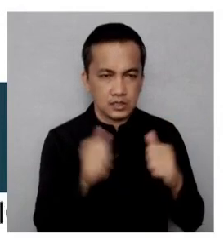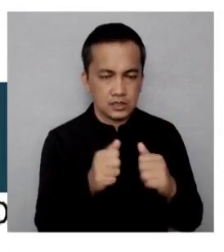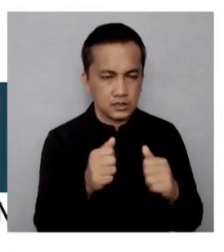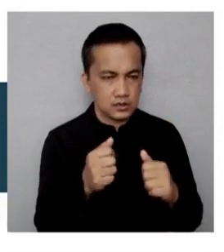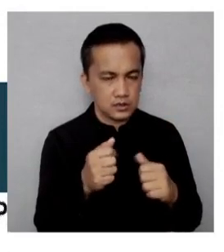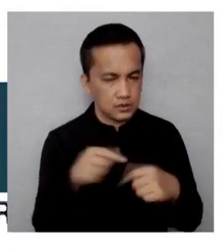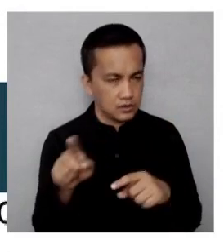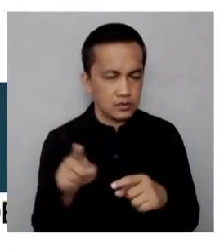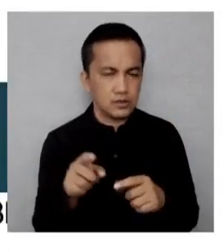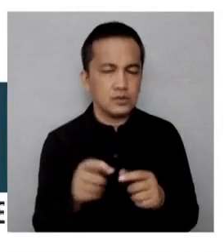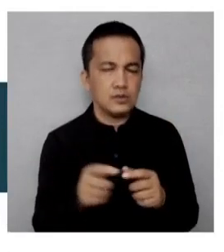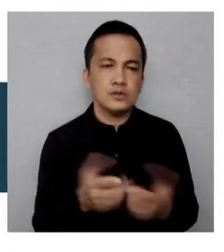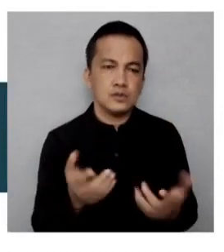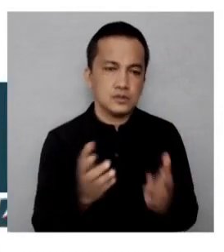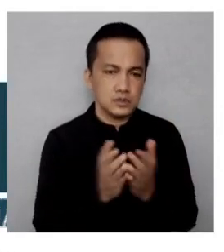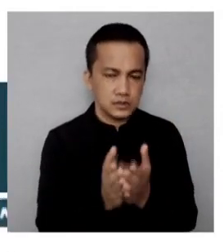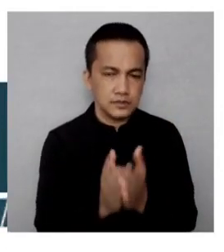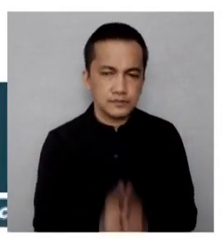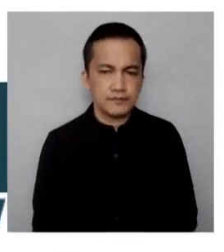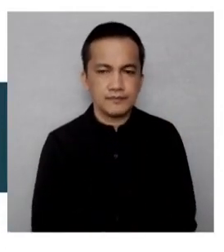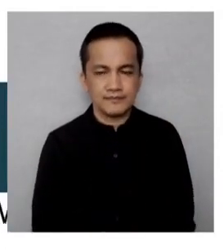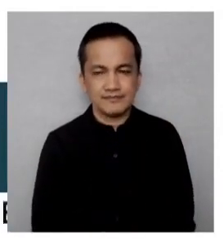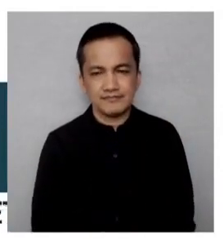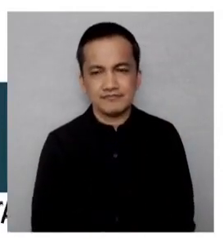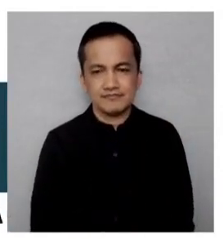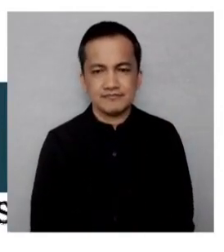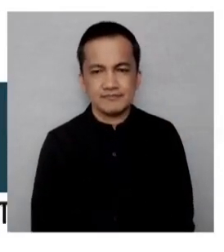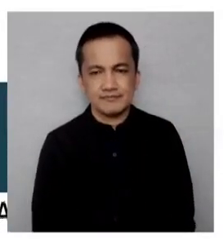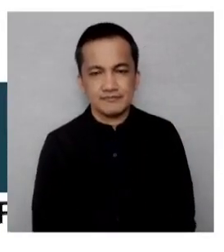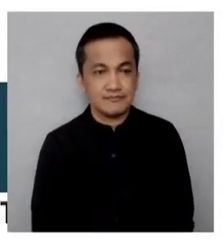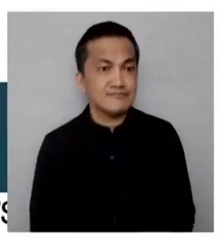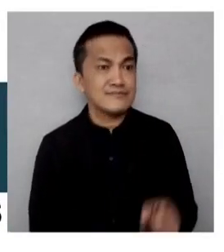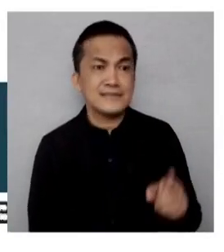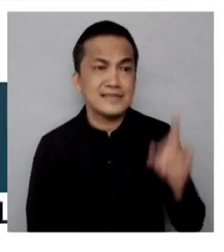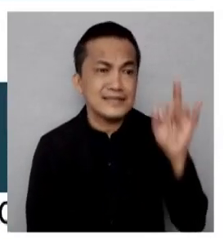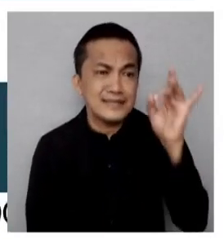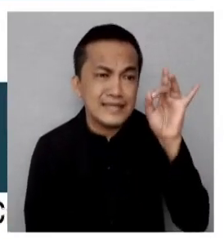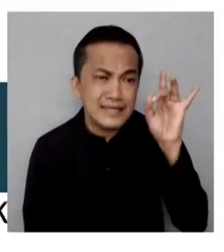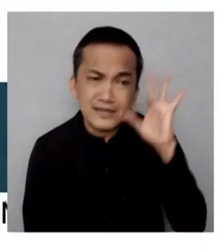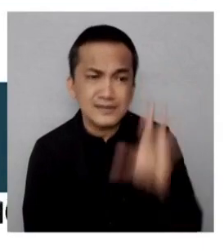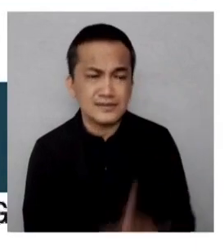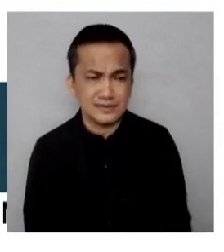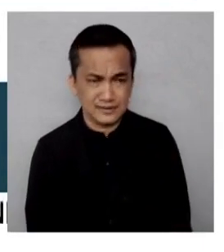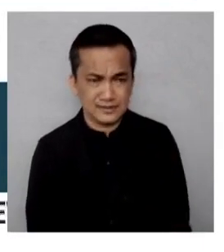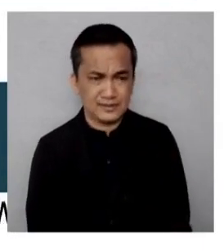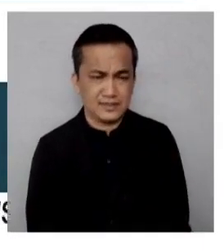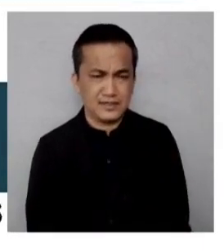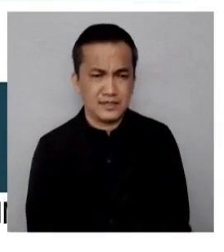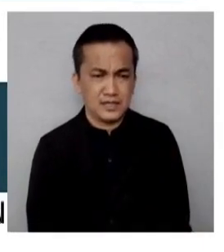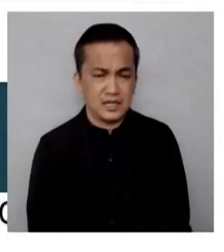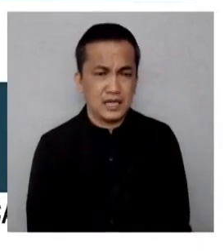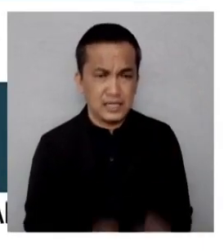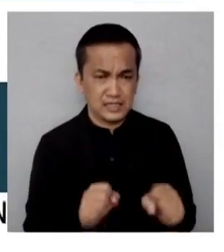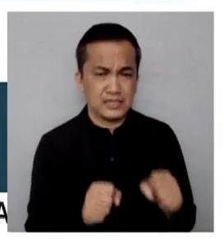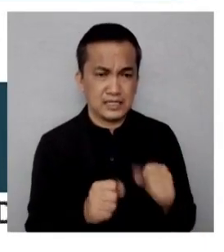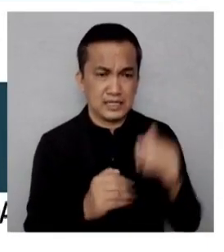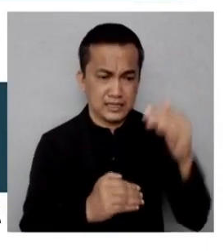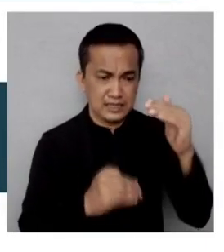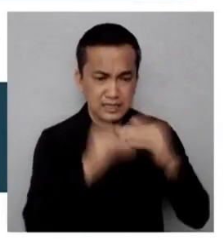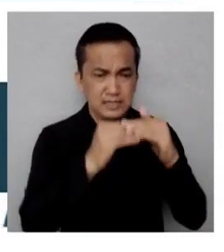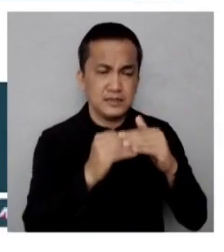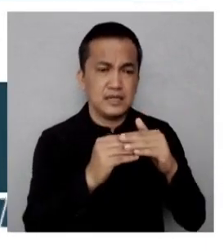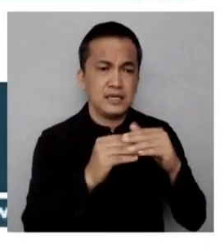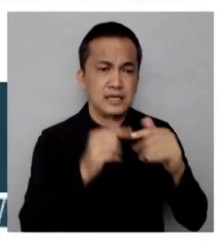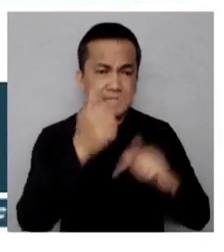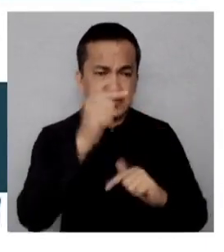ships. And that's very, that's very dangerous, Carmina. Kasi may capacity lang talaga, no, yung anumang uri